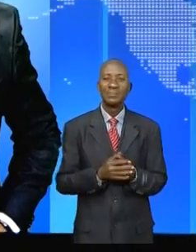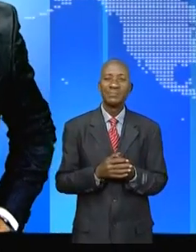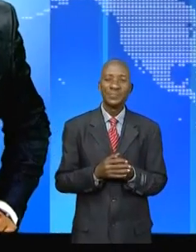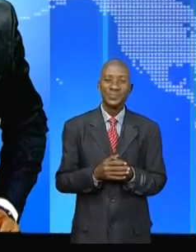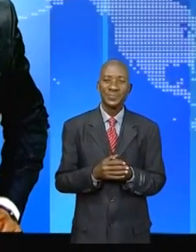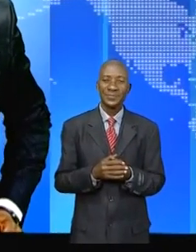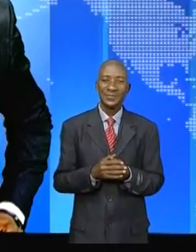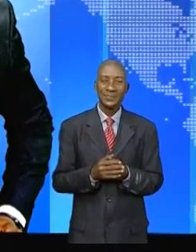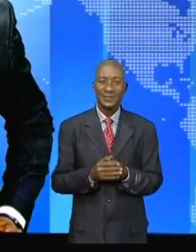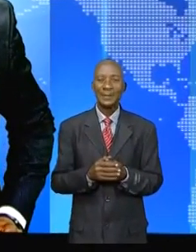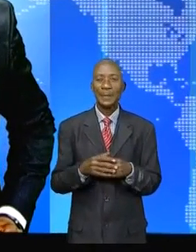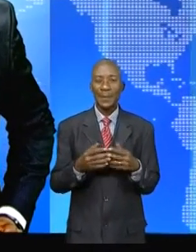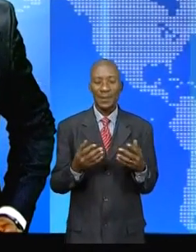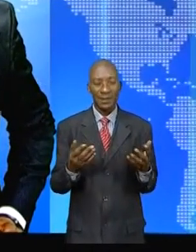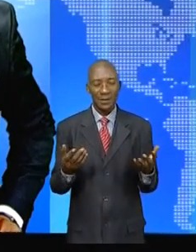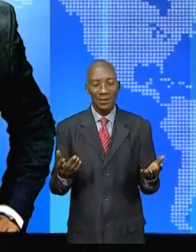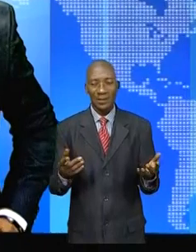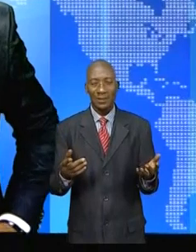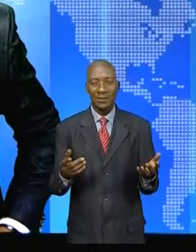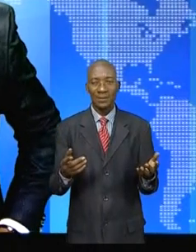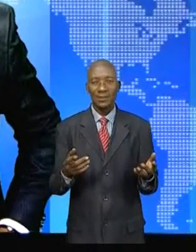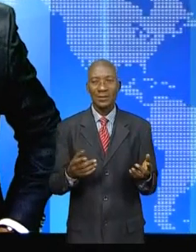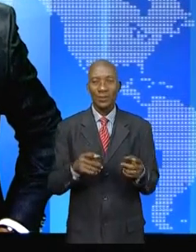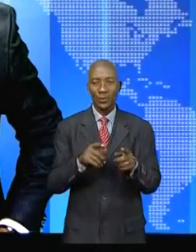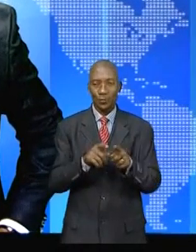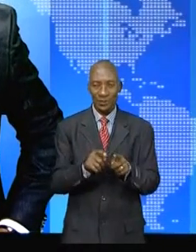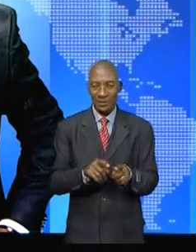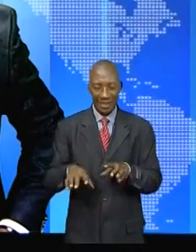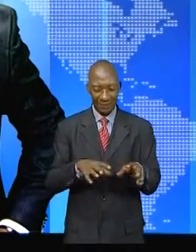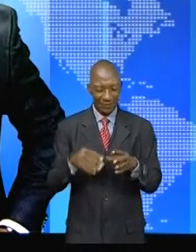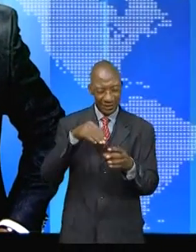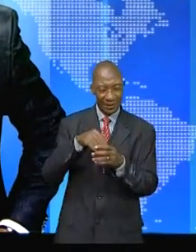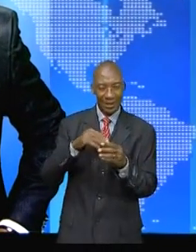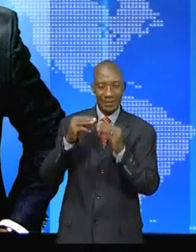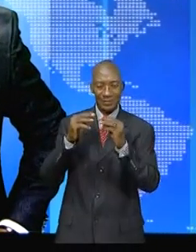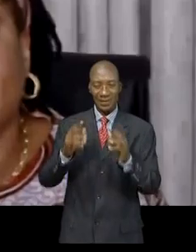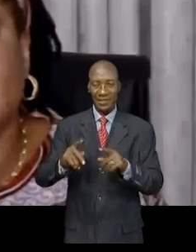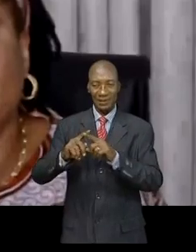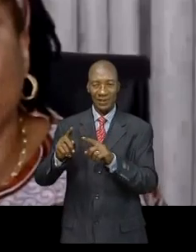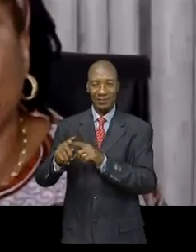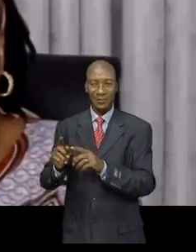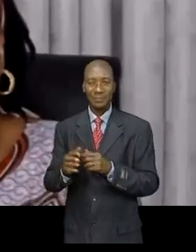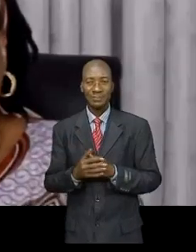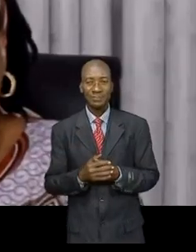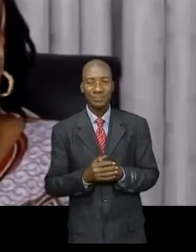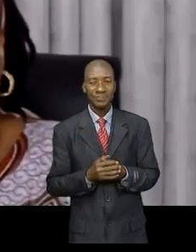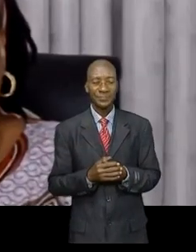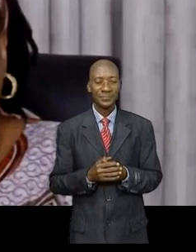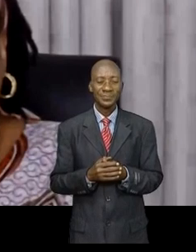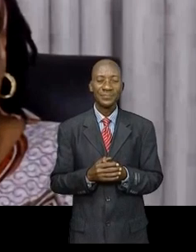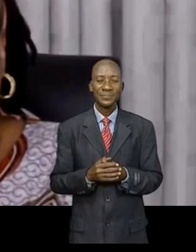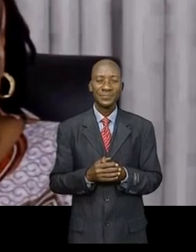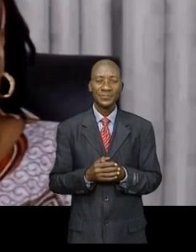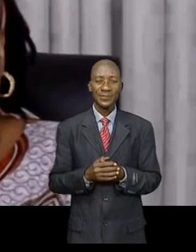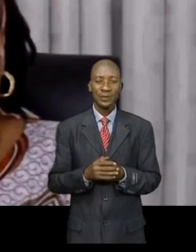s'est adressée à la population congolaise. Message du ministre avec Rodé Panda. Ce 21 juin